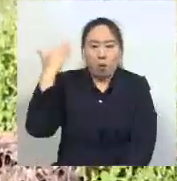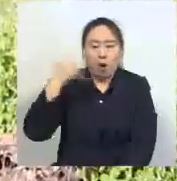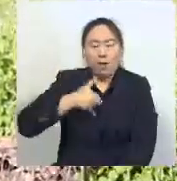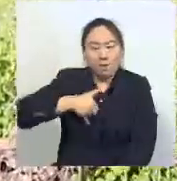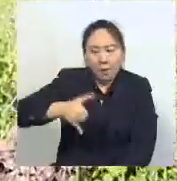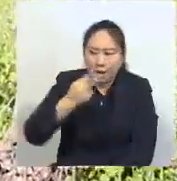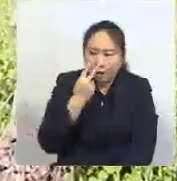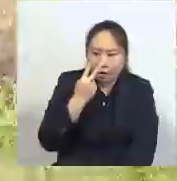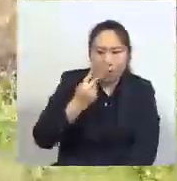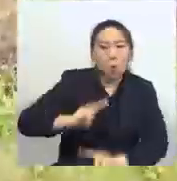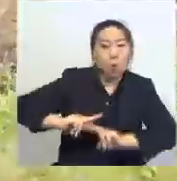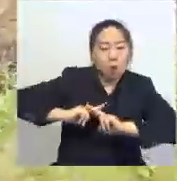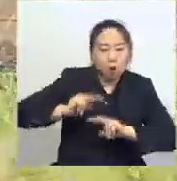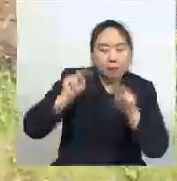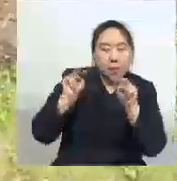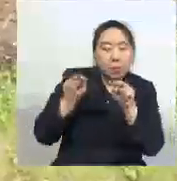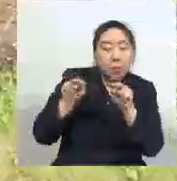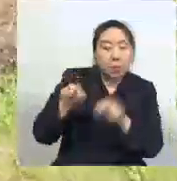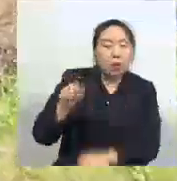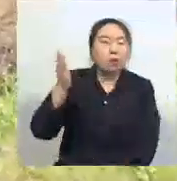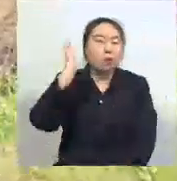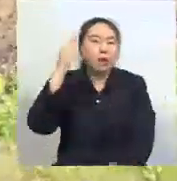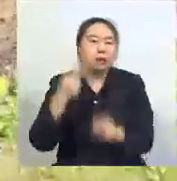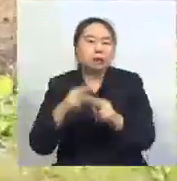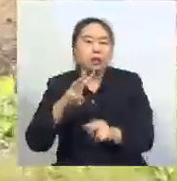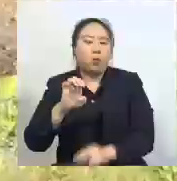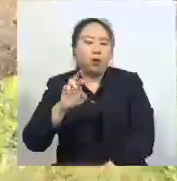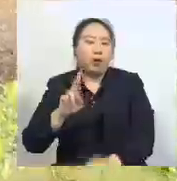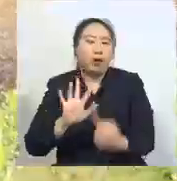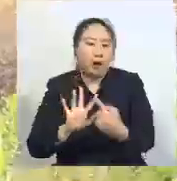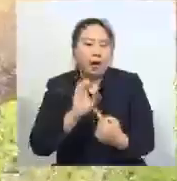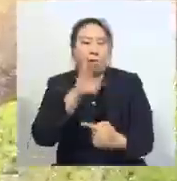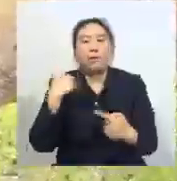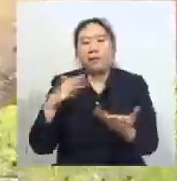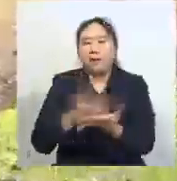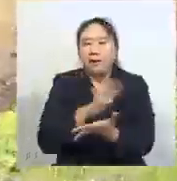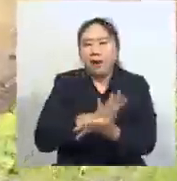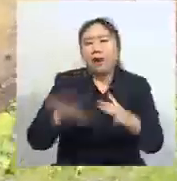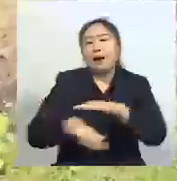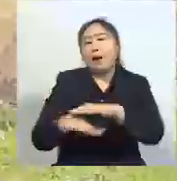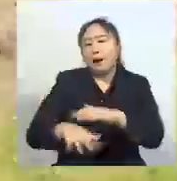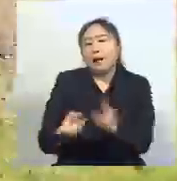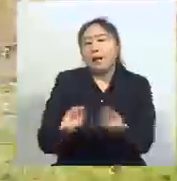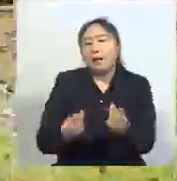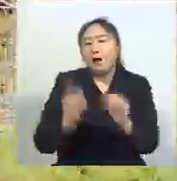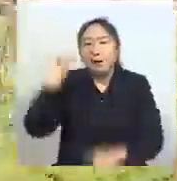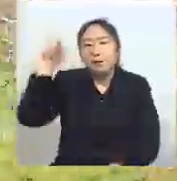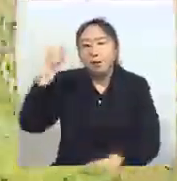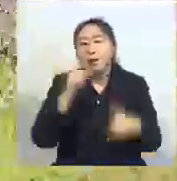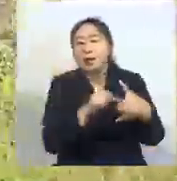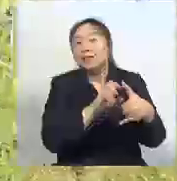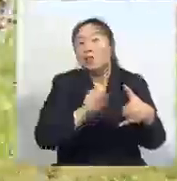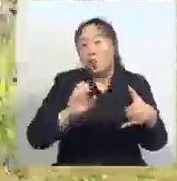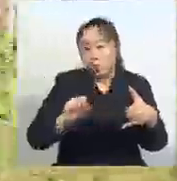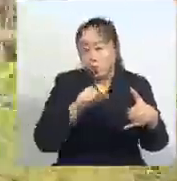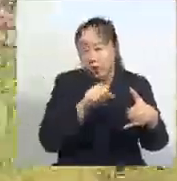ไปร่วมสังเกตการด้วยตัวเองนะคะคุณวีระก็บอกว่าได้นำเอกสารหลักฐานเกี่ยวกับที่ดินของนางสาวปารีณามอบ